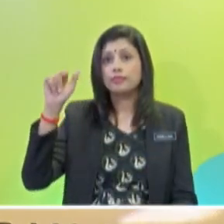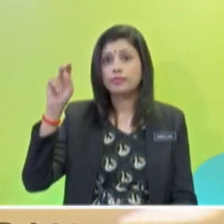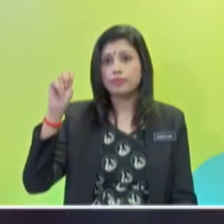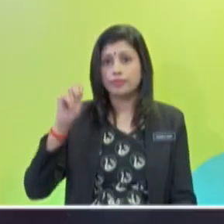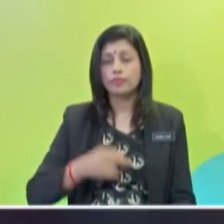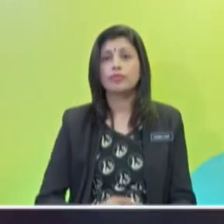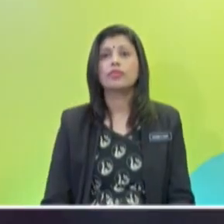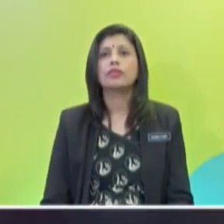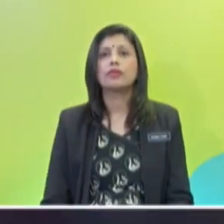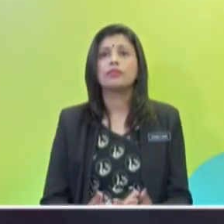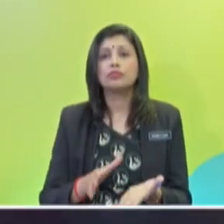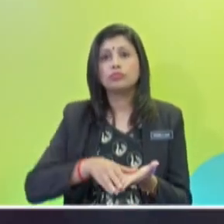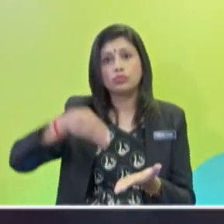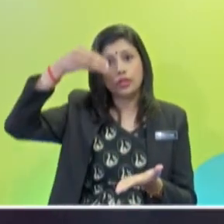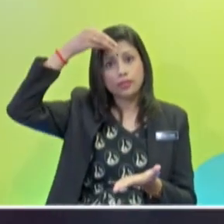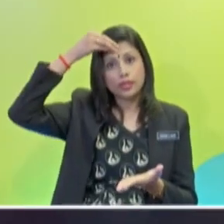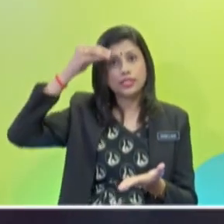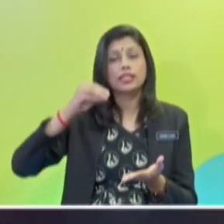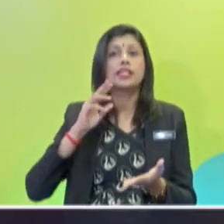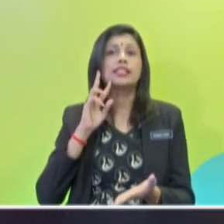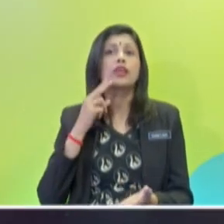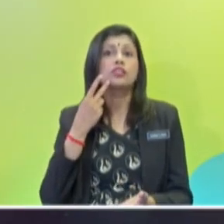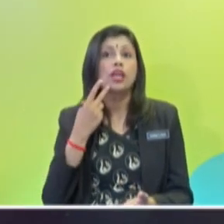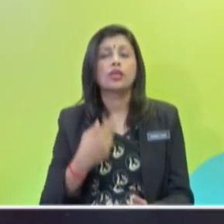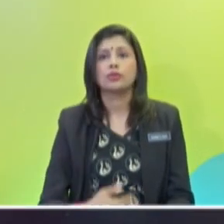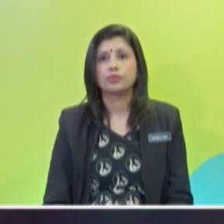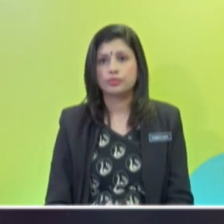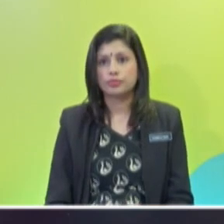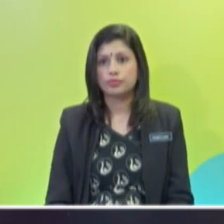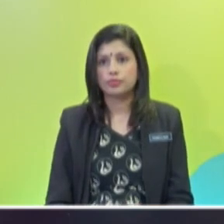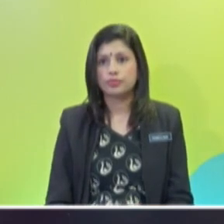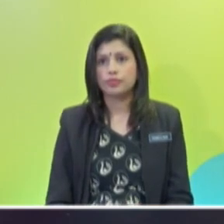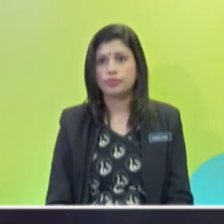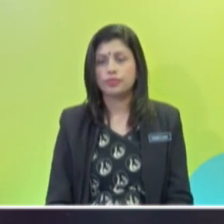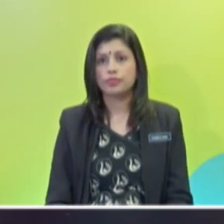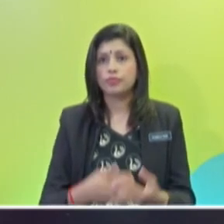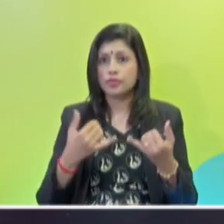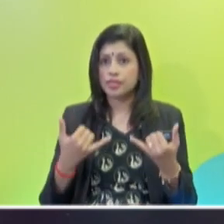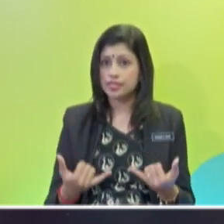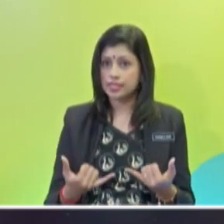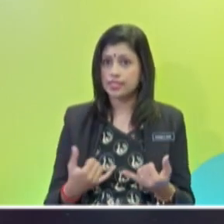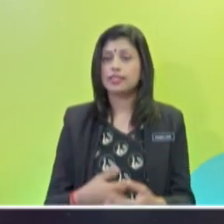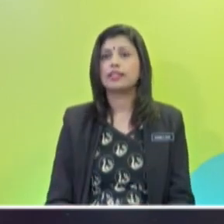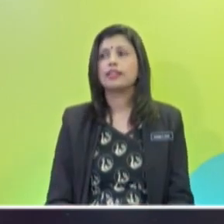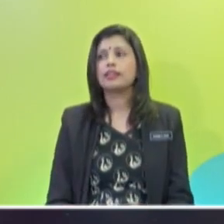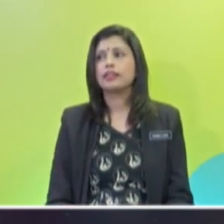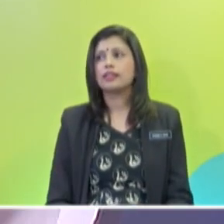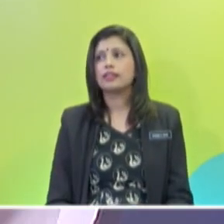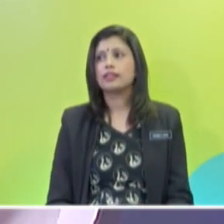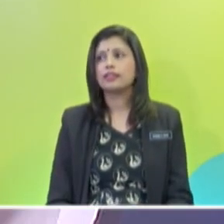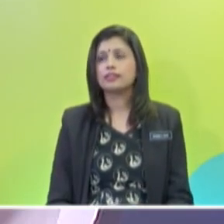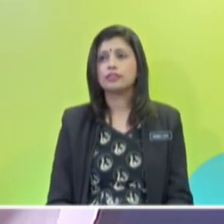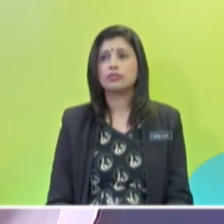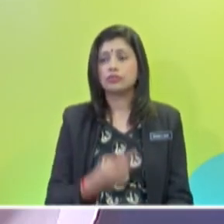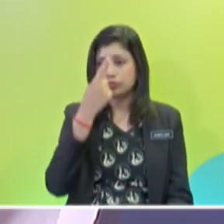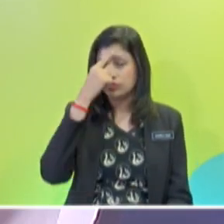kita dah belajar dan Akmal pun dah buat latihan sayur-sayuran berdaun. Jadi mari kita buat latihan di sebelahnya. Okay. Sayuran yang berbuah